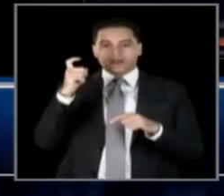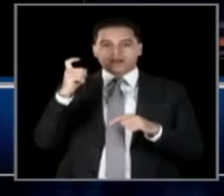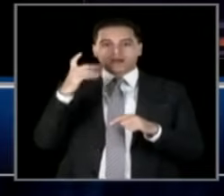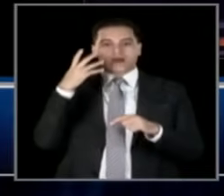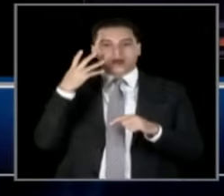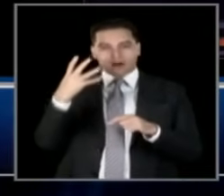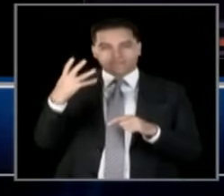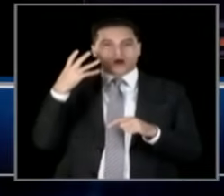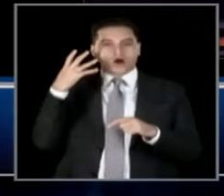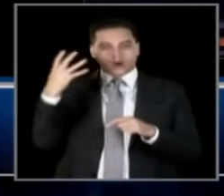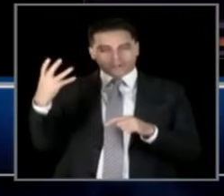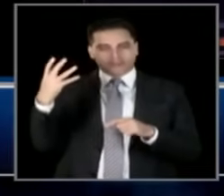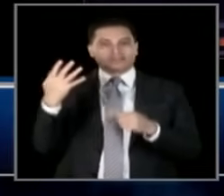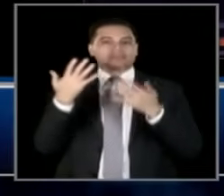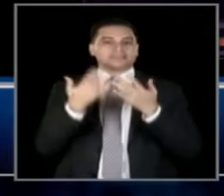ناقص